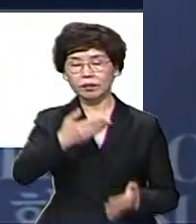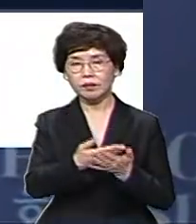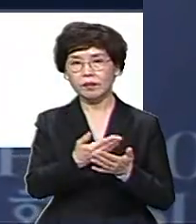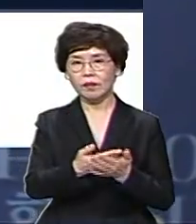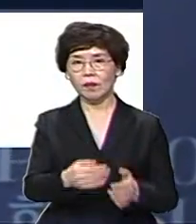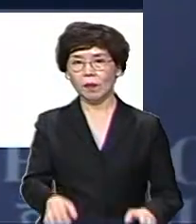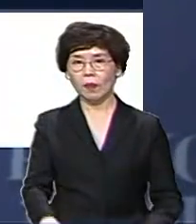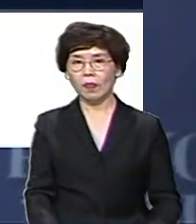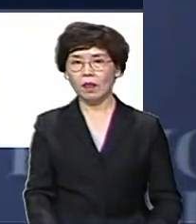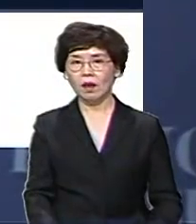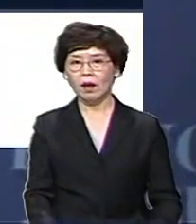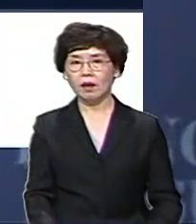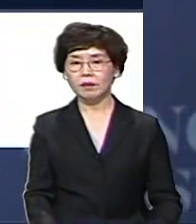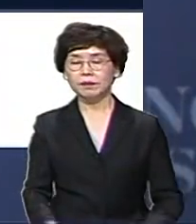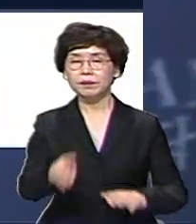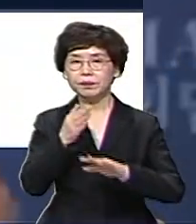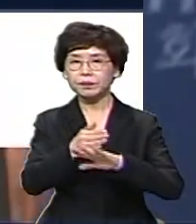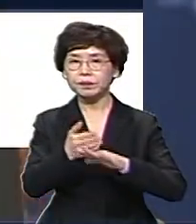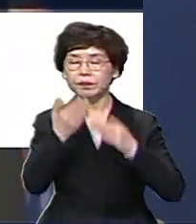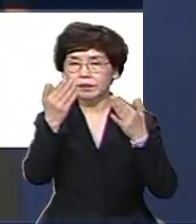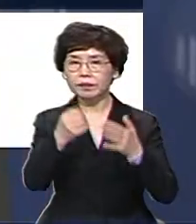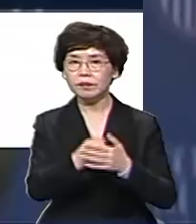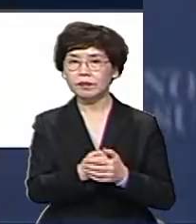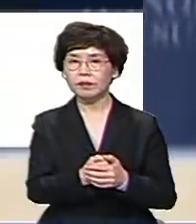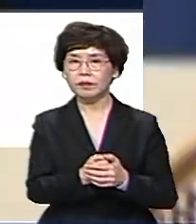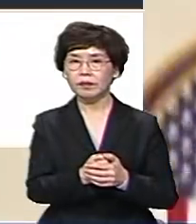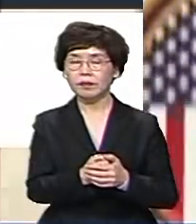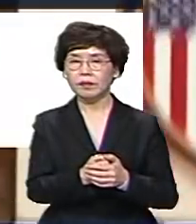미국은 상당히 불공정한 그런 상황인데요.